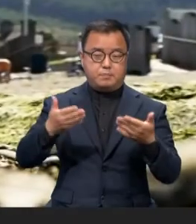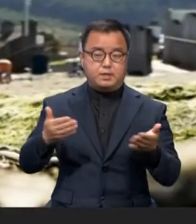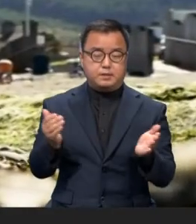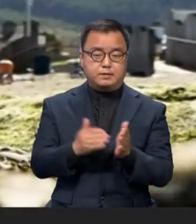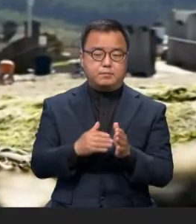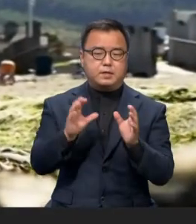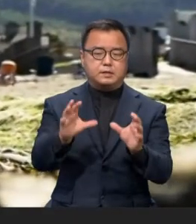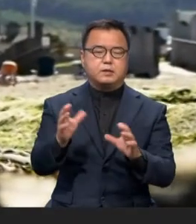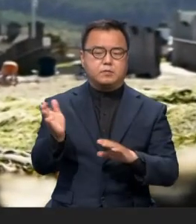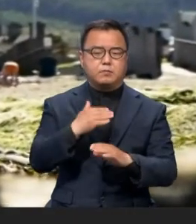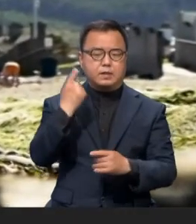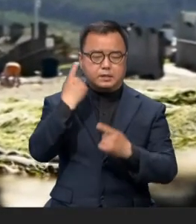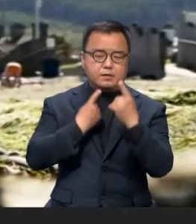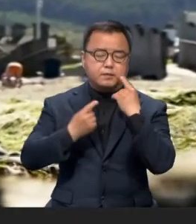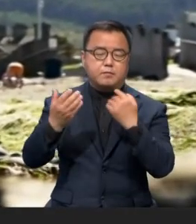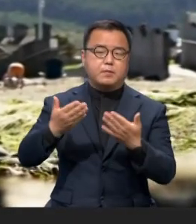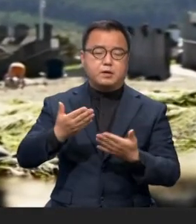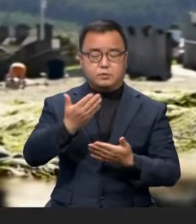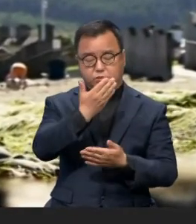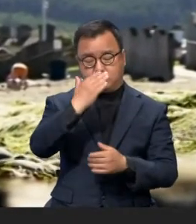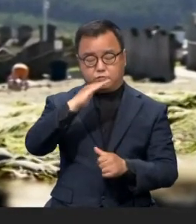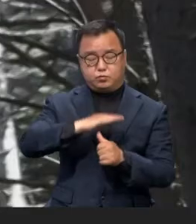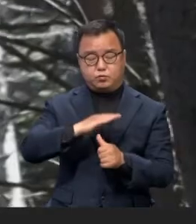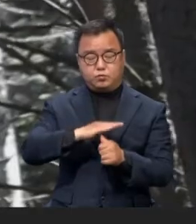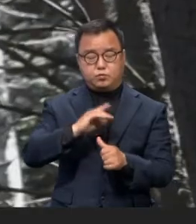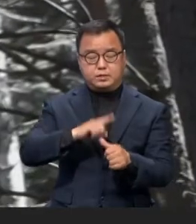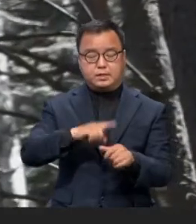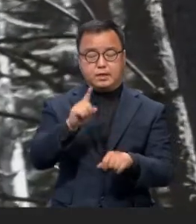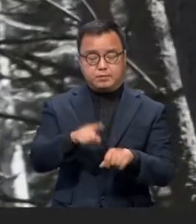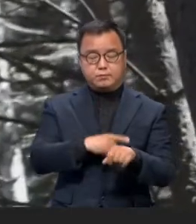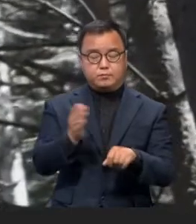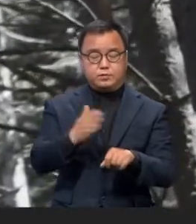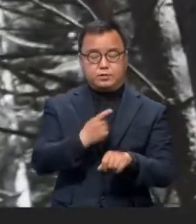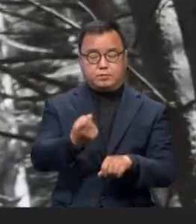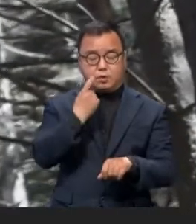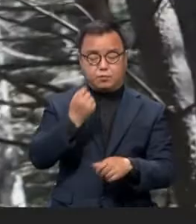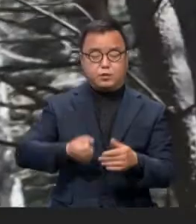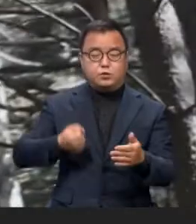세상에 상처받은 소년이 자연을 통해 배우고 용기를